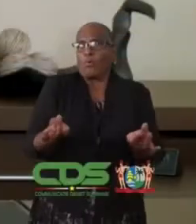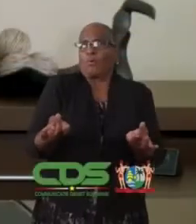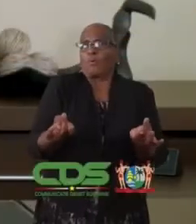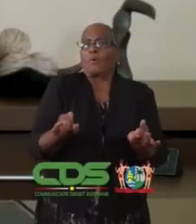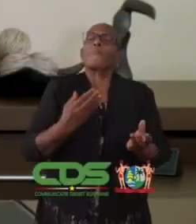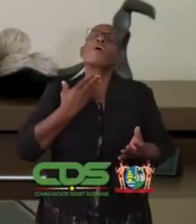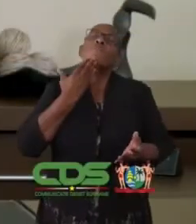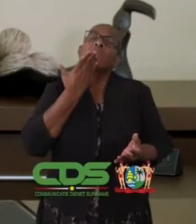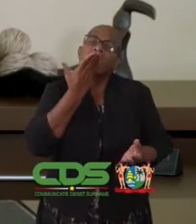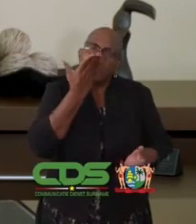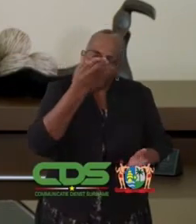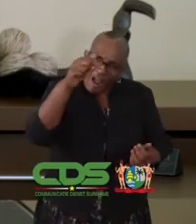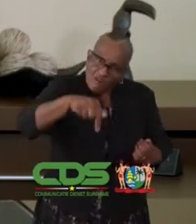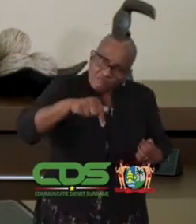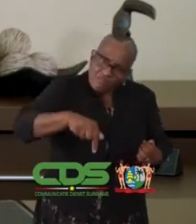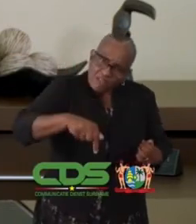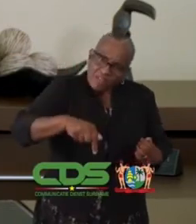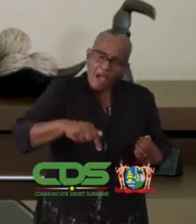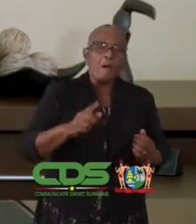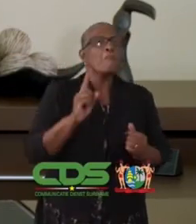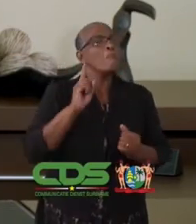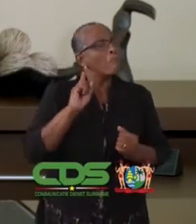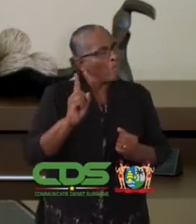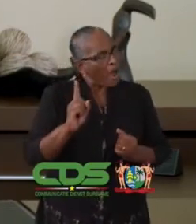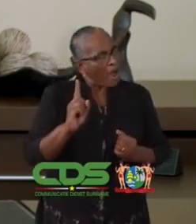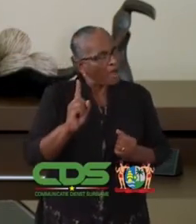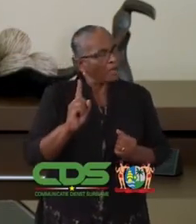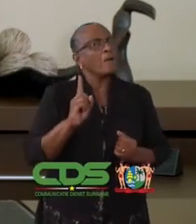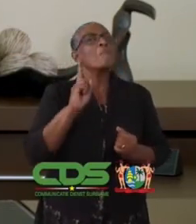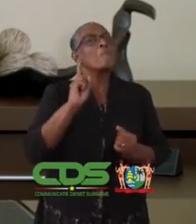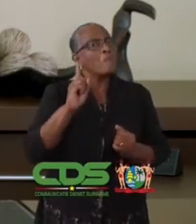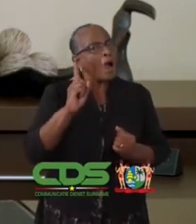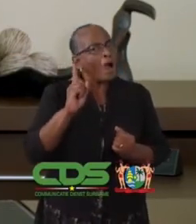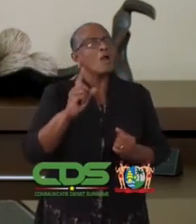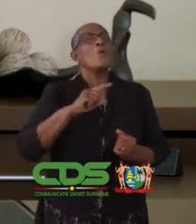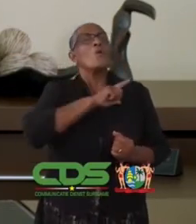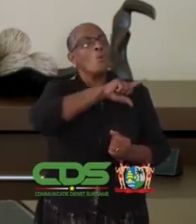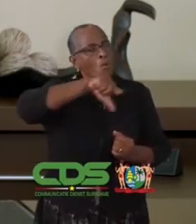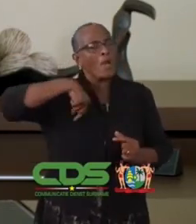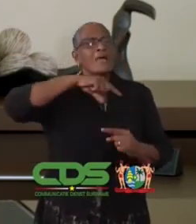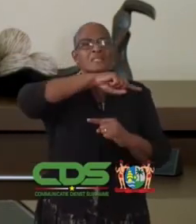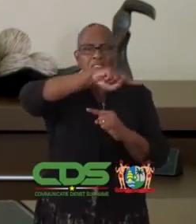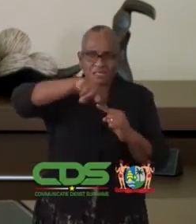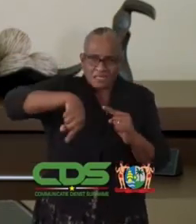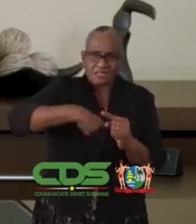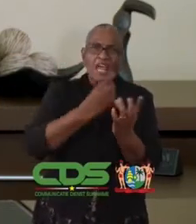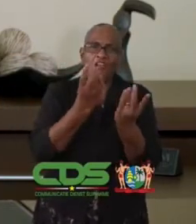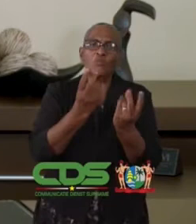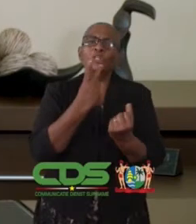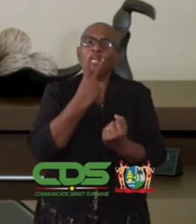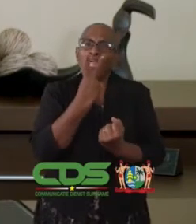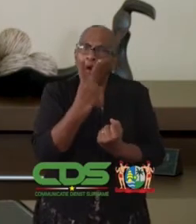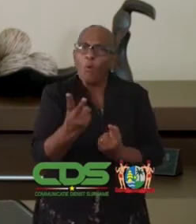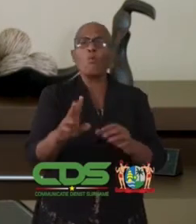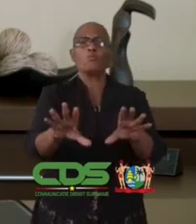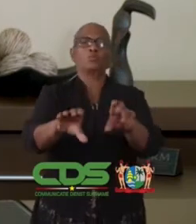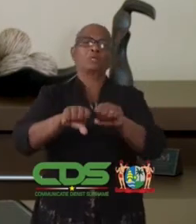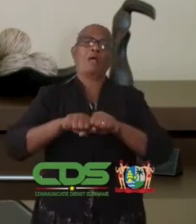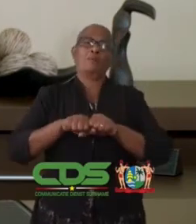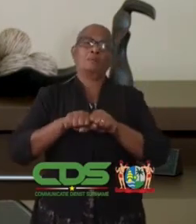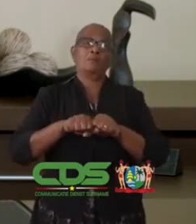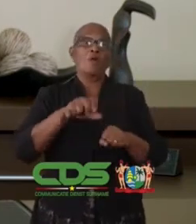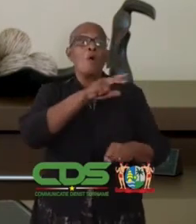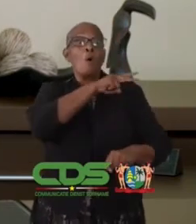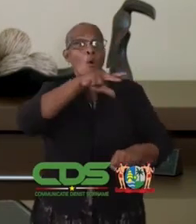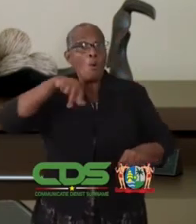Maar ik vraag u vandaag om niet te onderschatten welke rol we zelf kunnen spelen. En